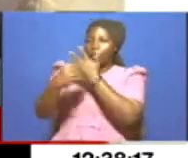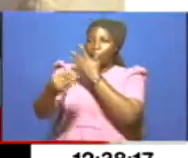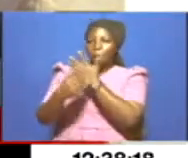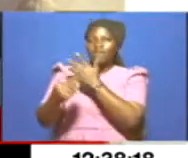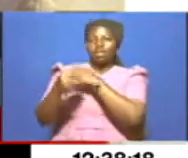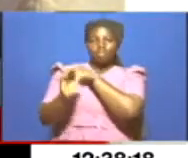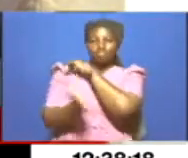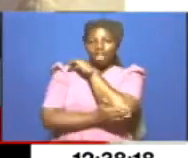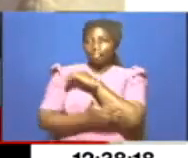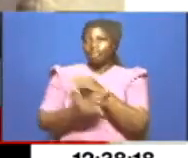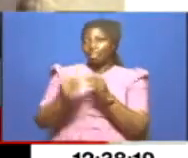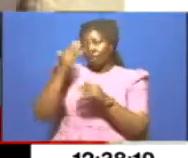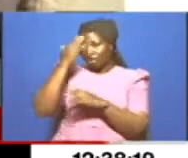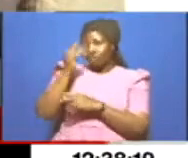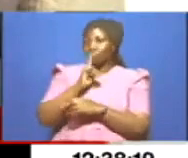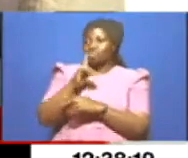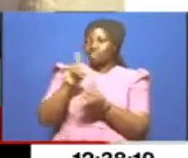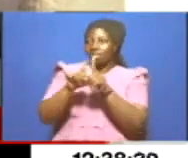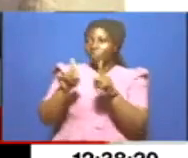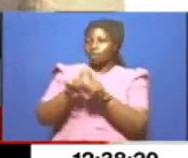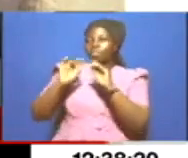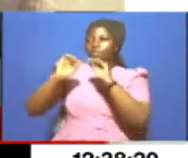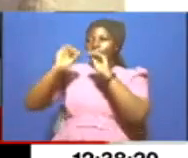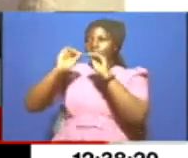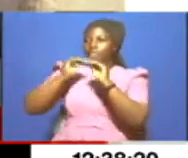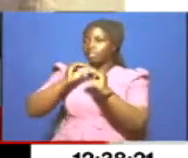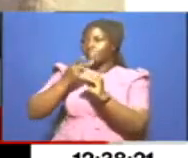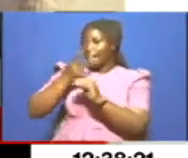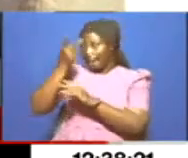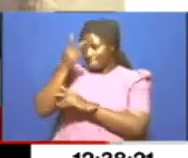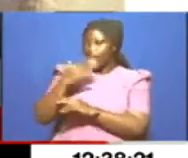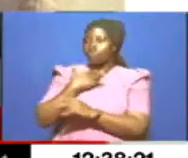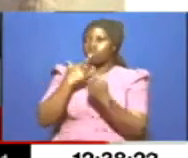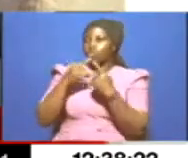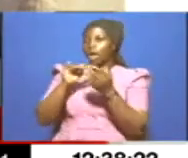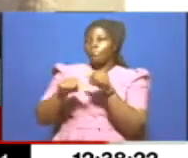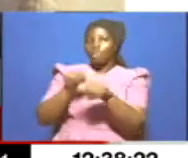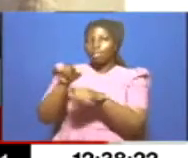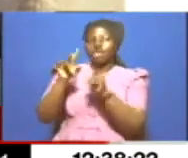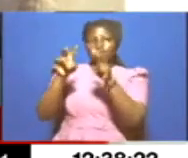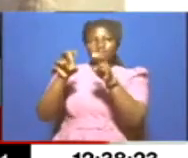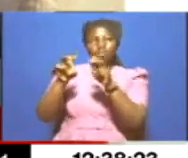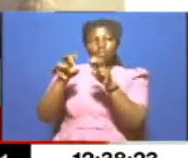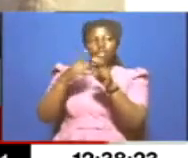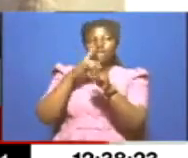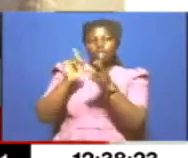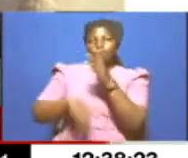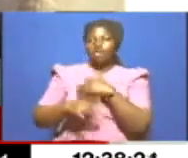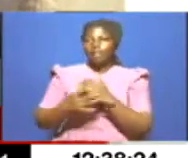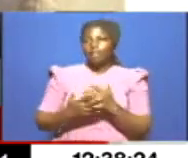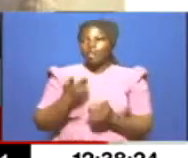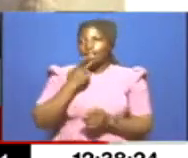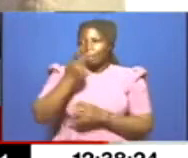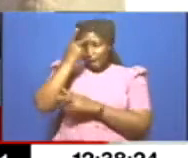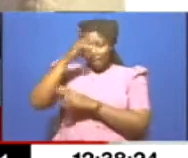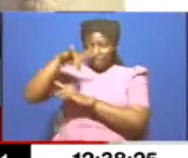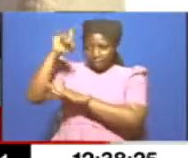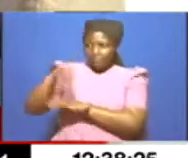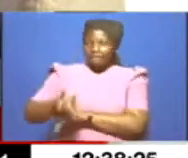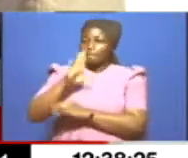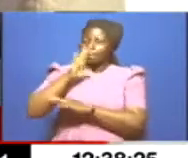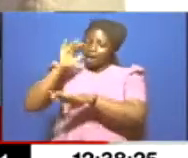kwa hiyo kama wazazi nataka kuongea sana jambo hili, ni aseme mzazi ni la lazima uwe mzazi